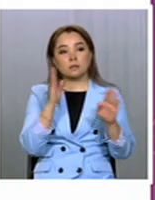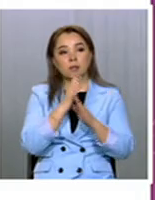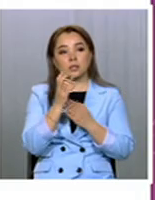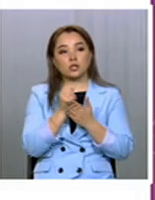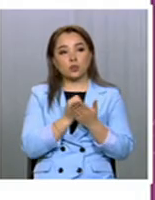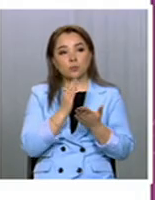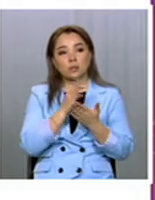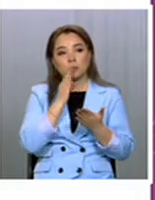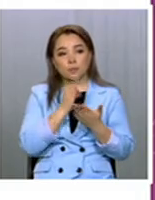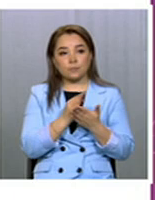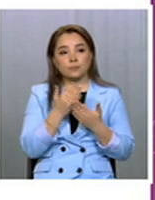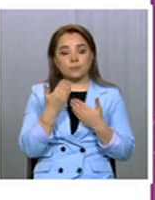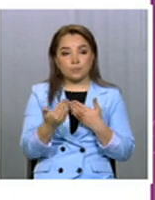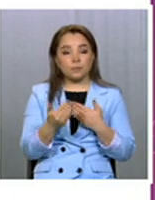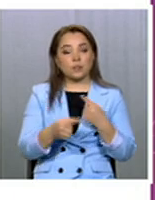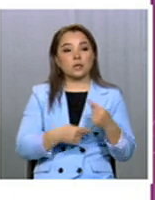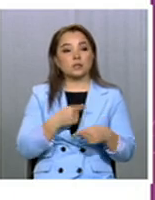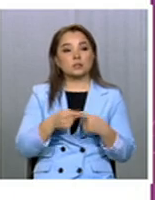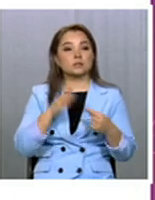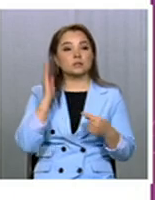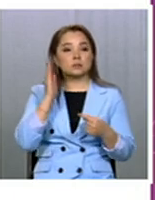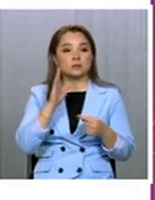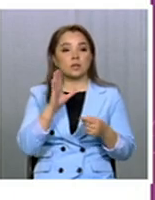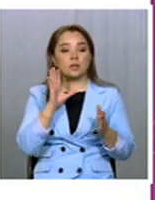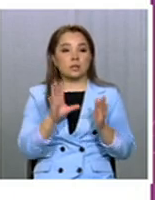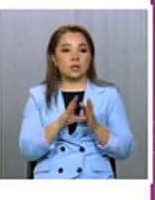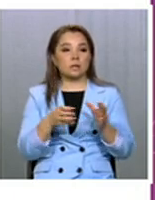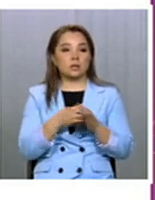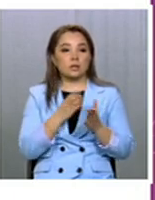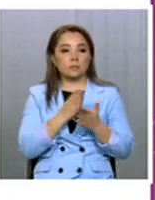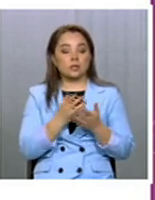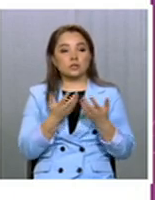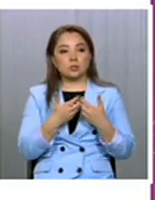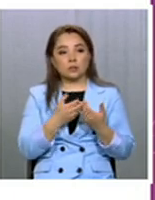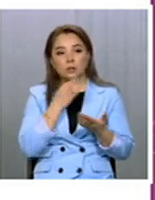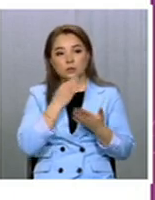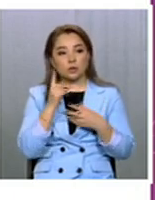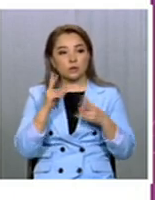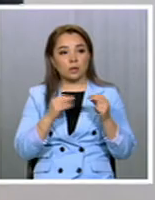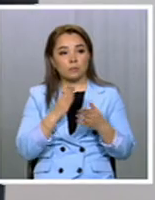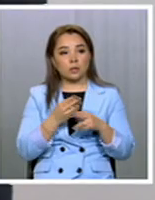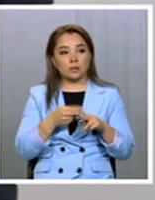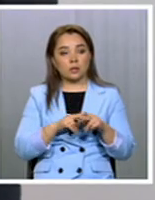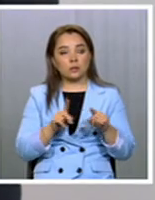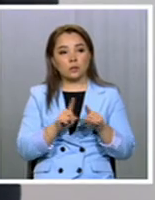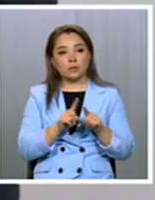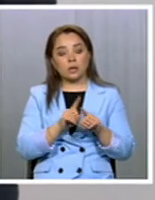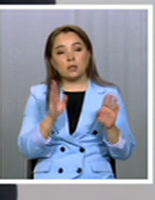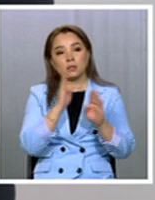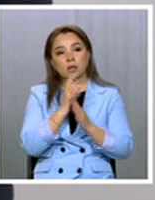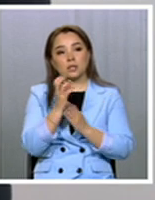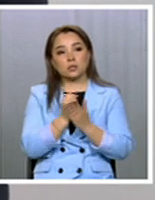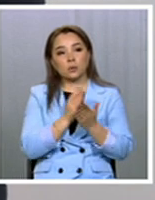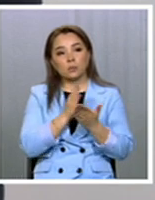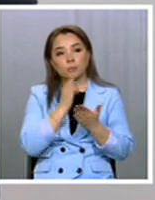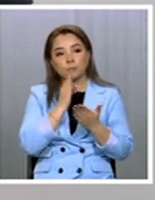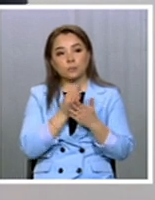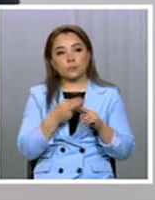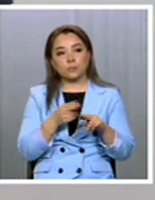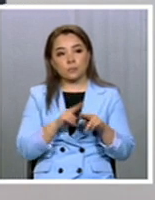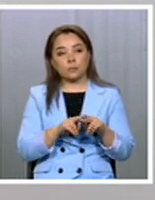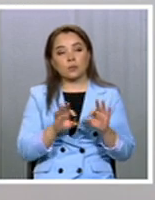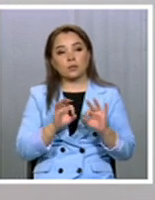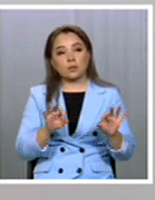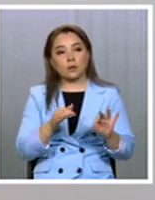ресурстары келешекте сарқылып қалмайтын ресурстар болып есептеледі. Сарқылатын табиғат ресурстары балалар айтып